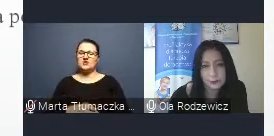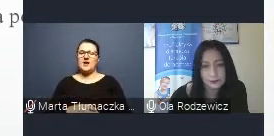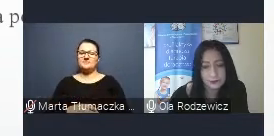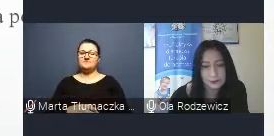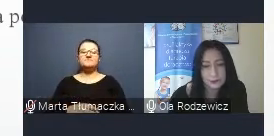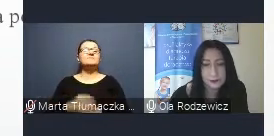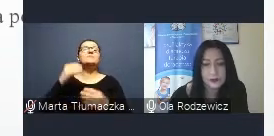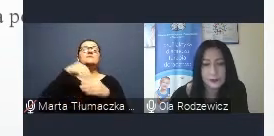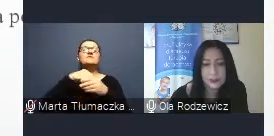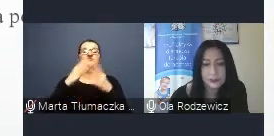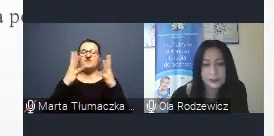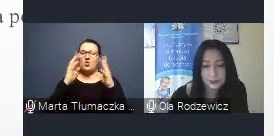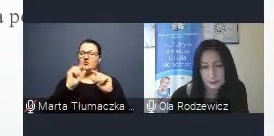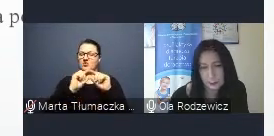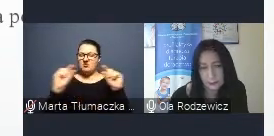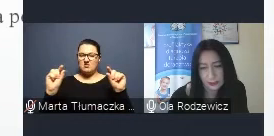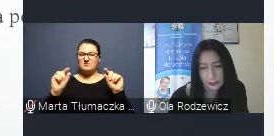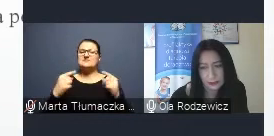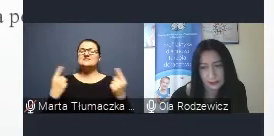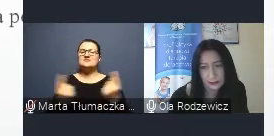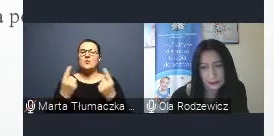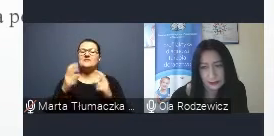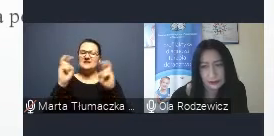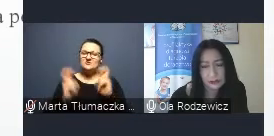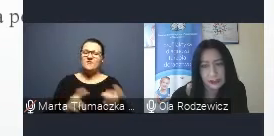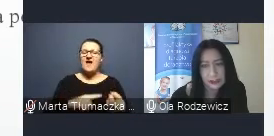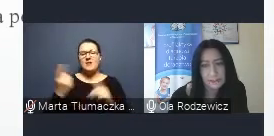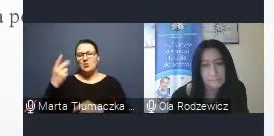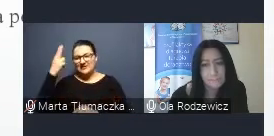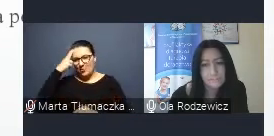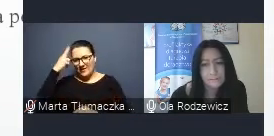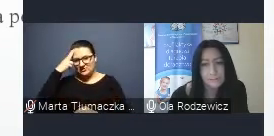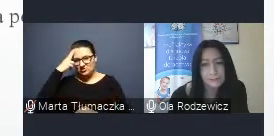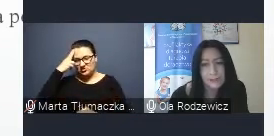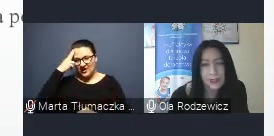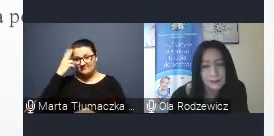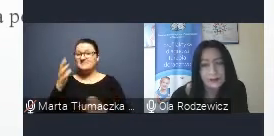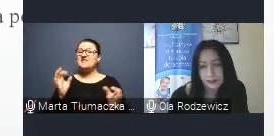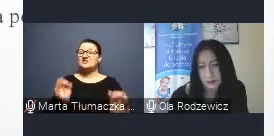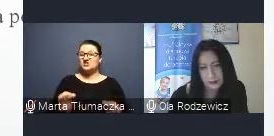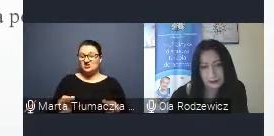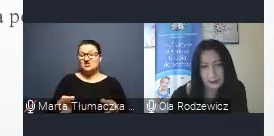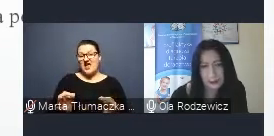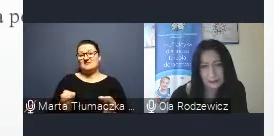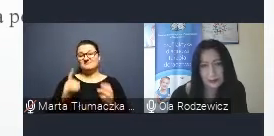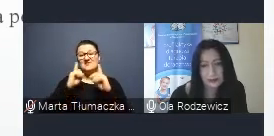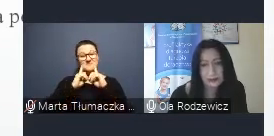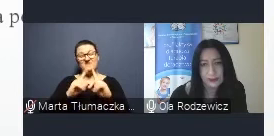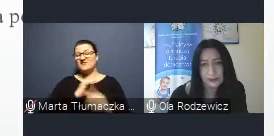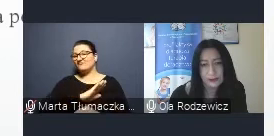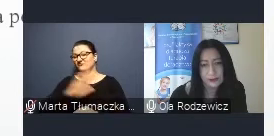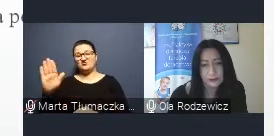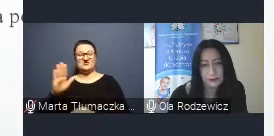punkt 9 mówi o sytuacjach kryzysowych lub traumatycznych. I dzisiaj naprawdę wszystkie dzieci znalazły